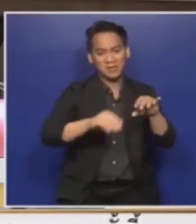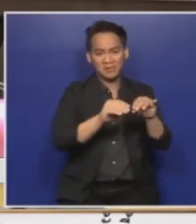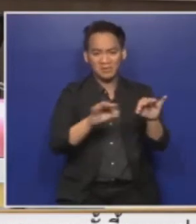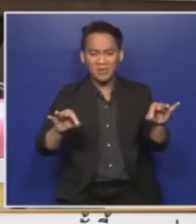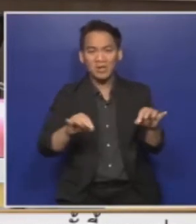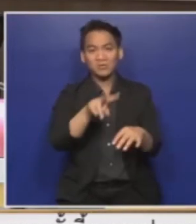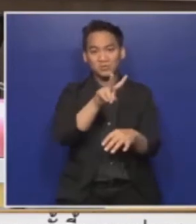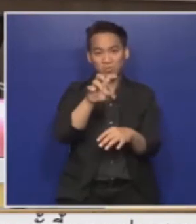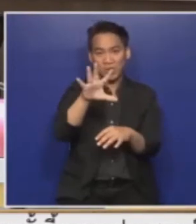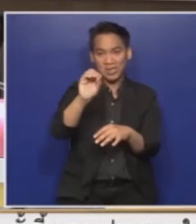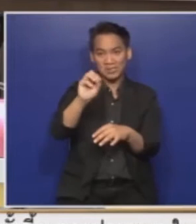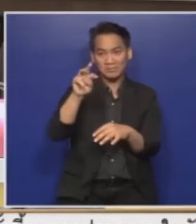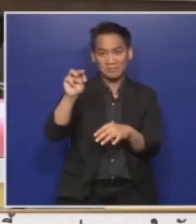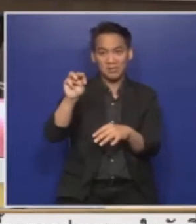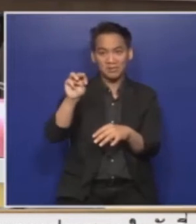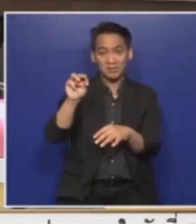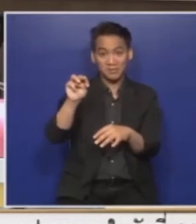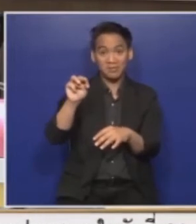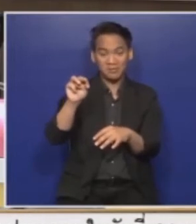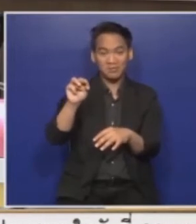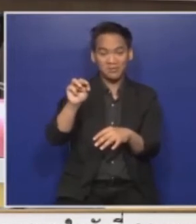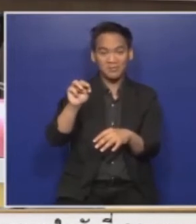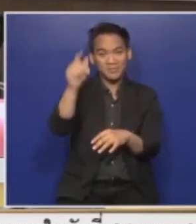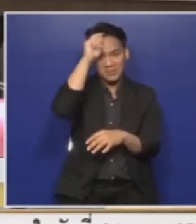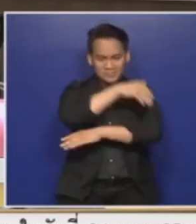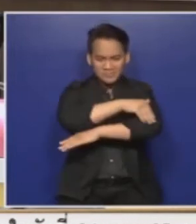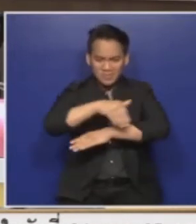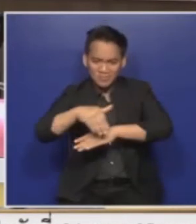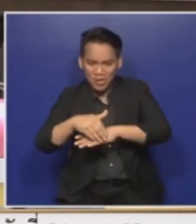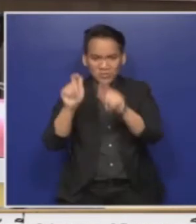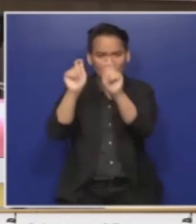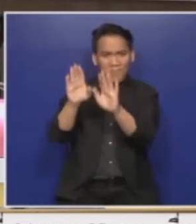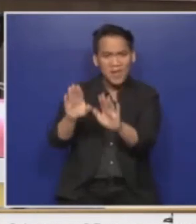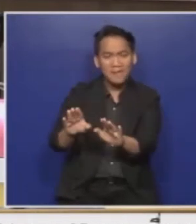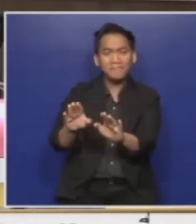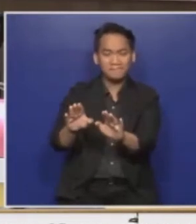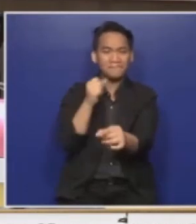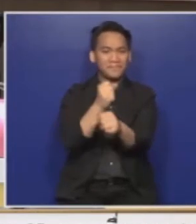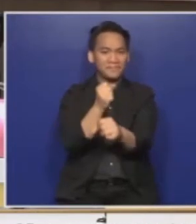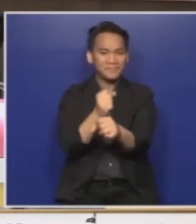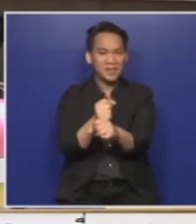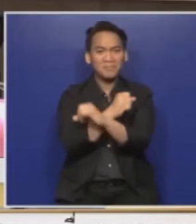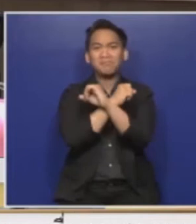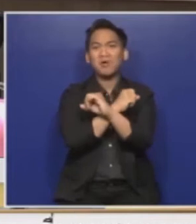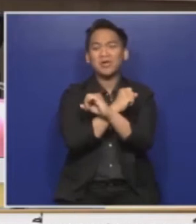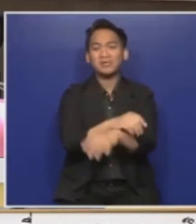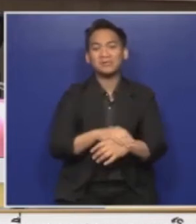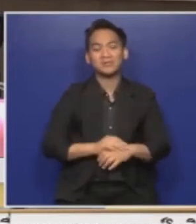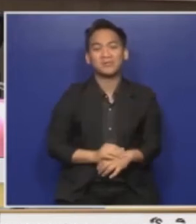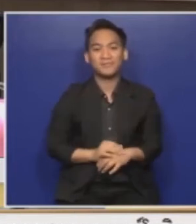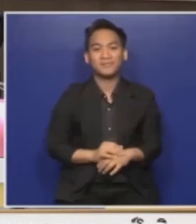ทางโยธาและผังเมืองมาสำรวจออกแบบด้วยนะครับแล้วก็มาทางตำบลหล่ายงาวอำเภอเวียงแก่นนะครับ